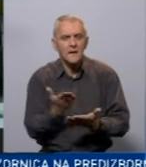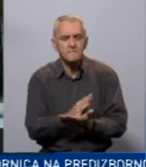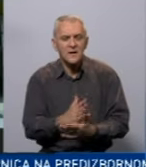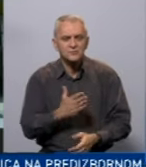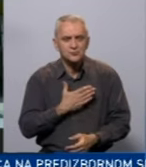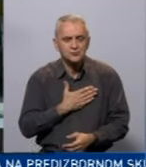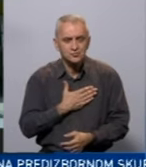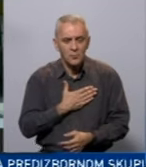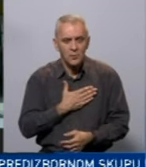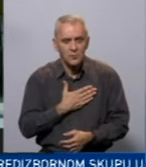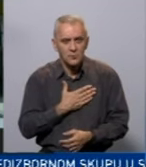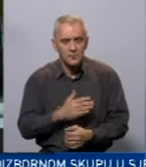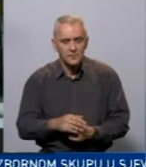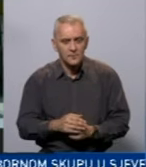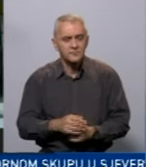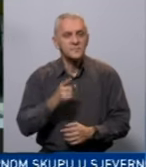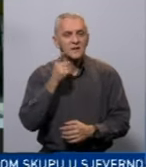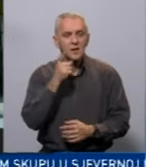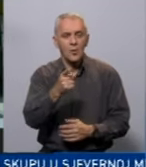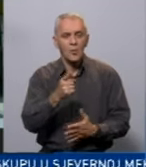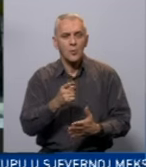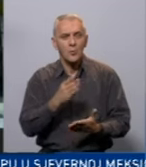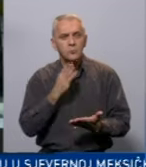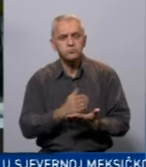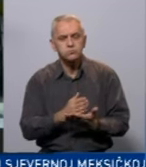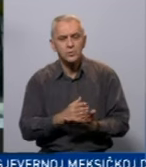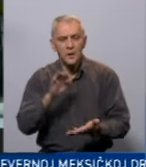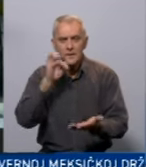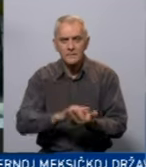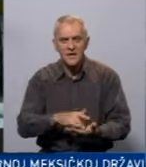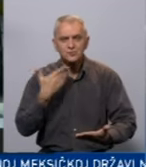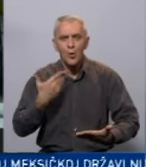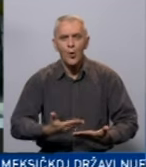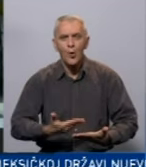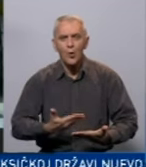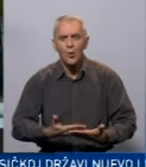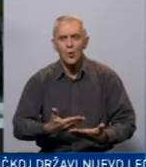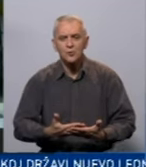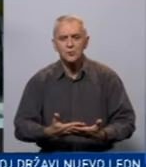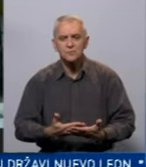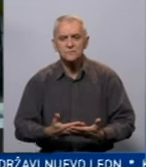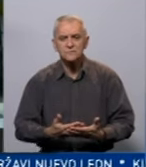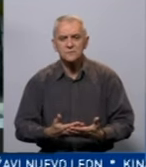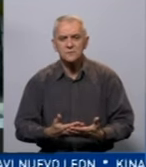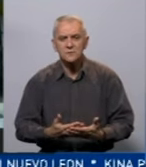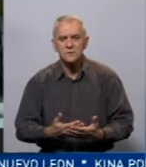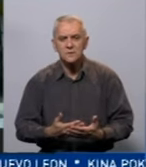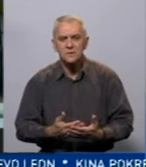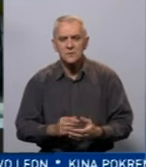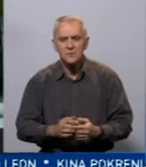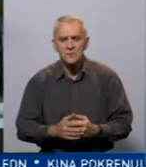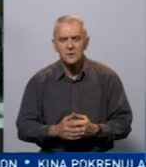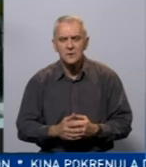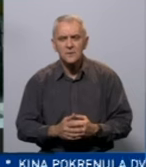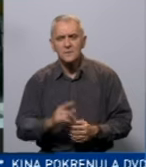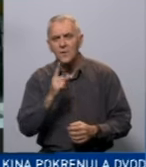i da on bude postavljen na osnovama zapravo činjenica koje postoje na osnovu presuda, ali